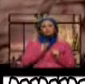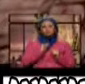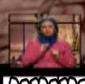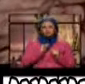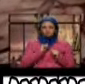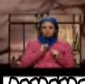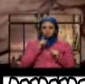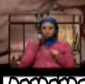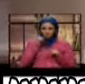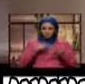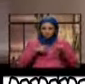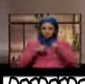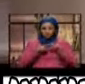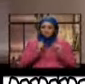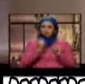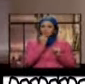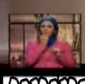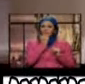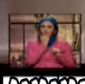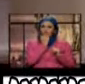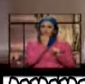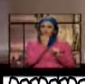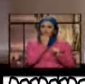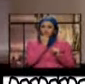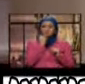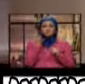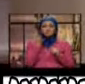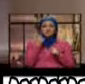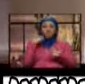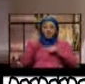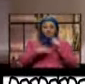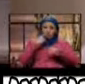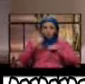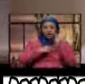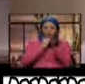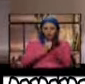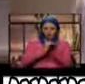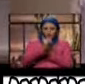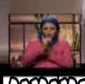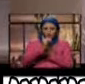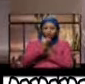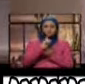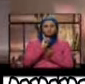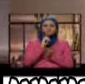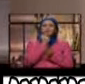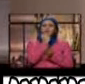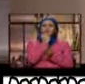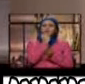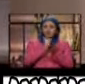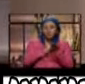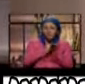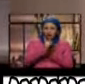لا يستمرئها، لأن أخطر شيء في المعصية إيه؟ استمراؤها. يعني اللي هي إيه؟ إلف المعصية، يألف